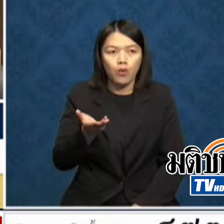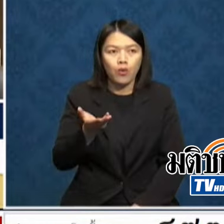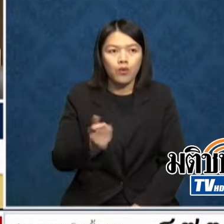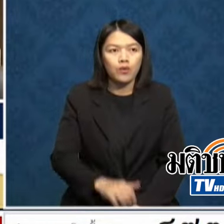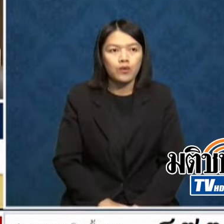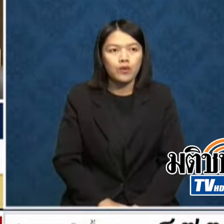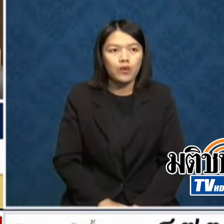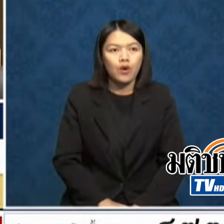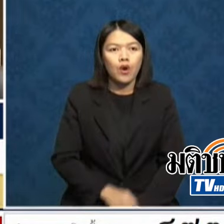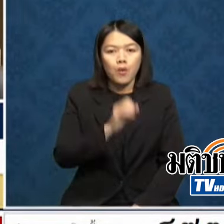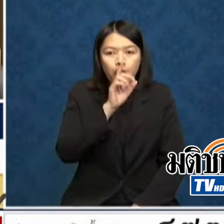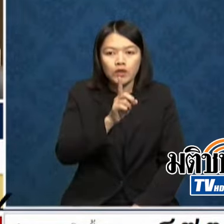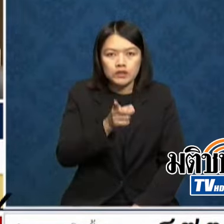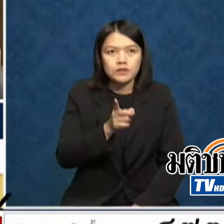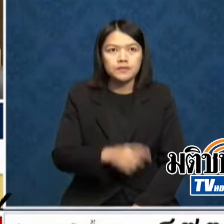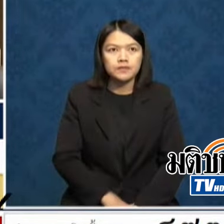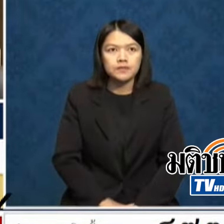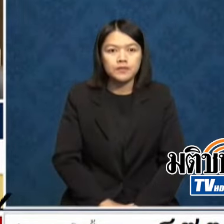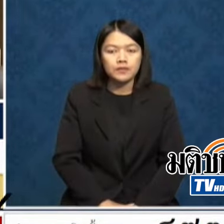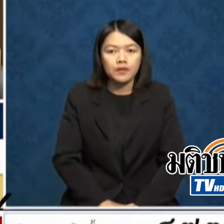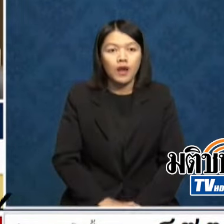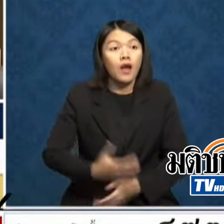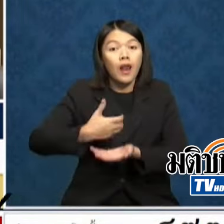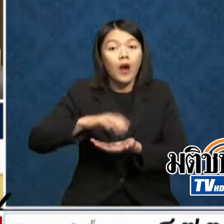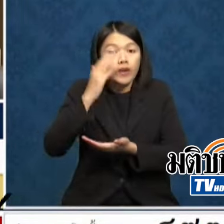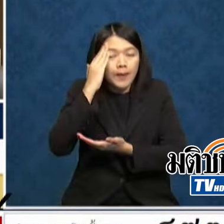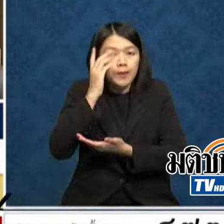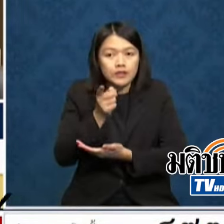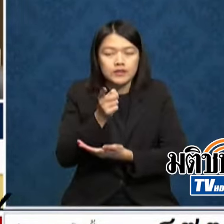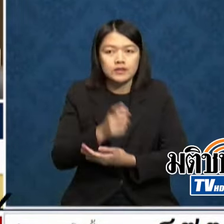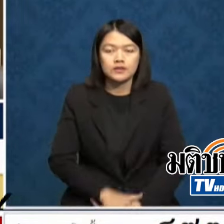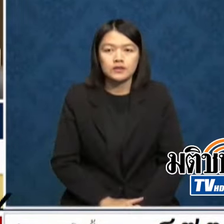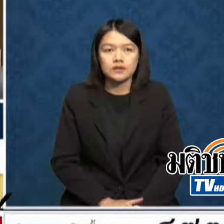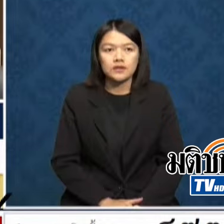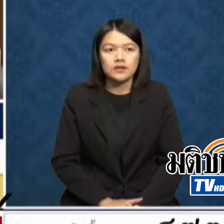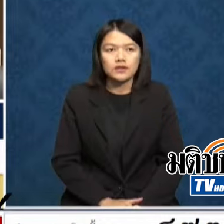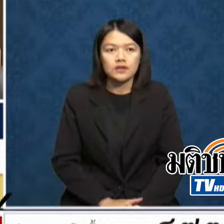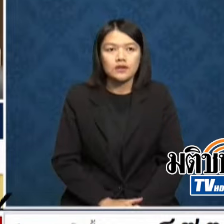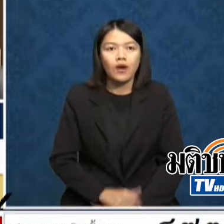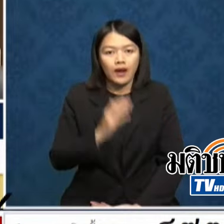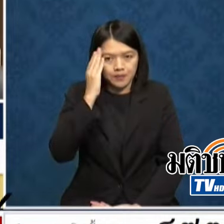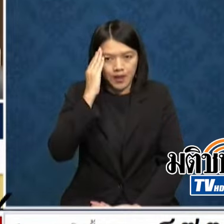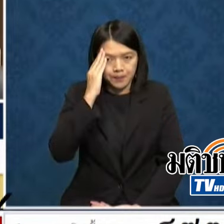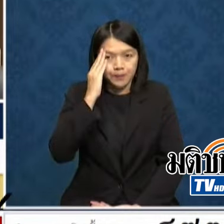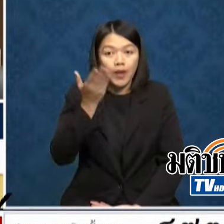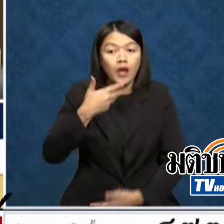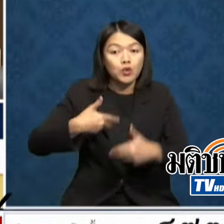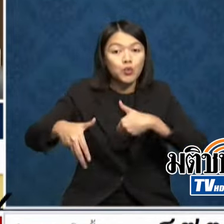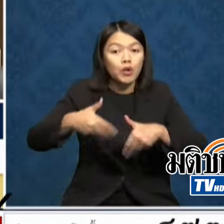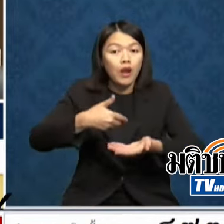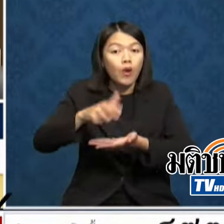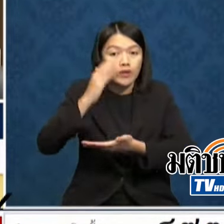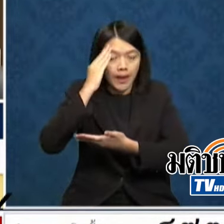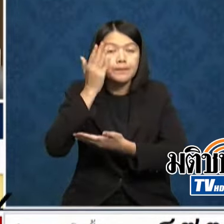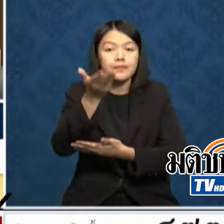อันนี้ก็เรียนข้อที่จริงเมื่อถามมาผมบอกเล่าข้อที่จริงให้ฟังบรรยากาศทั้งหลายก็ปลดรับทราบจากนี้ก็เรียนให้พี่น้องประชาชนทราบด้ว